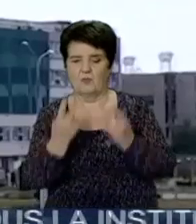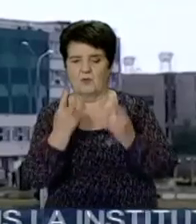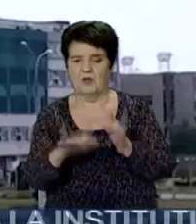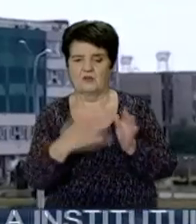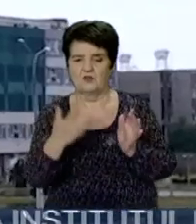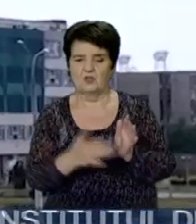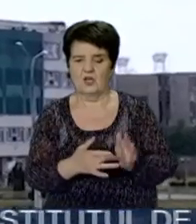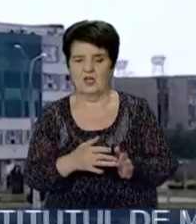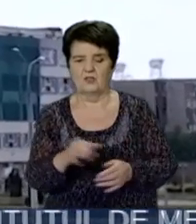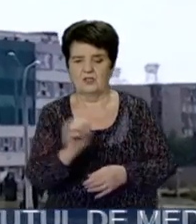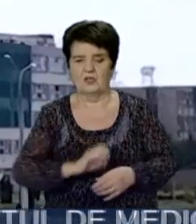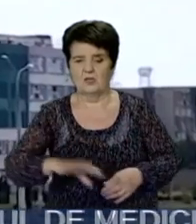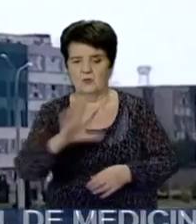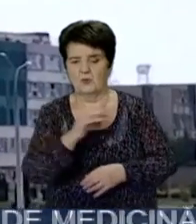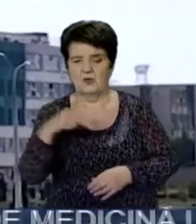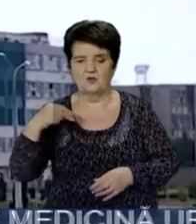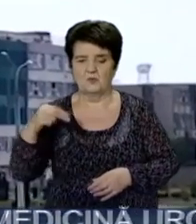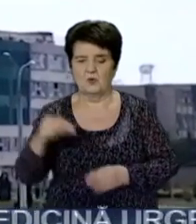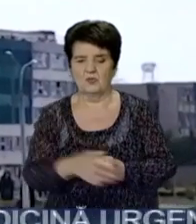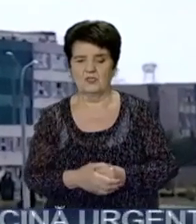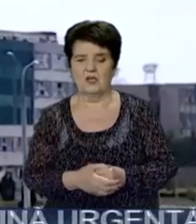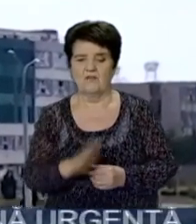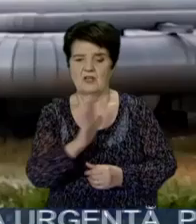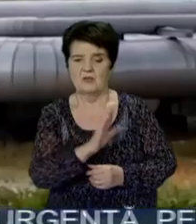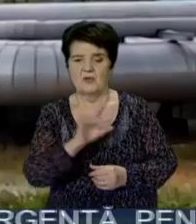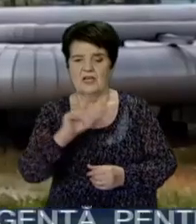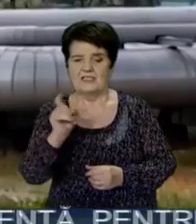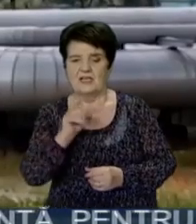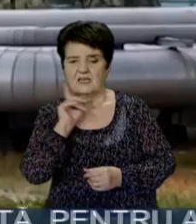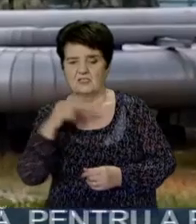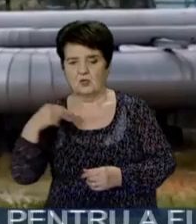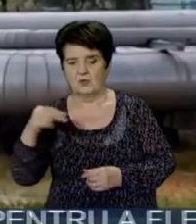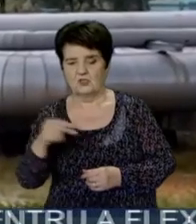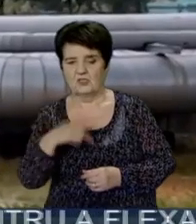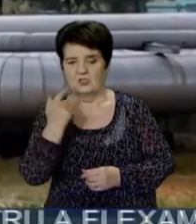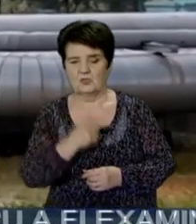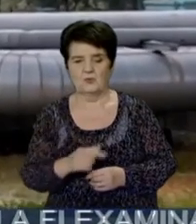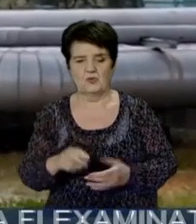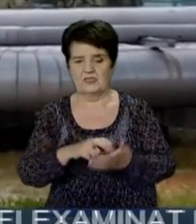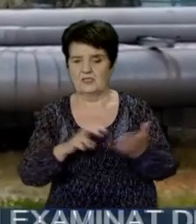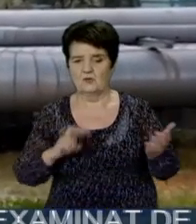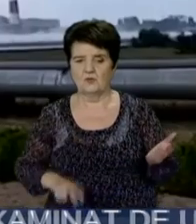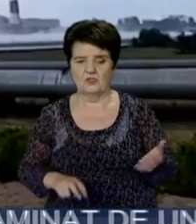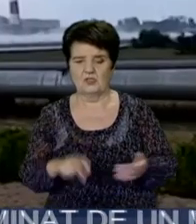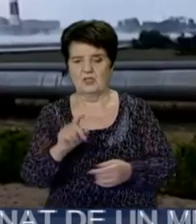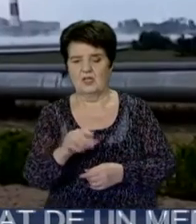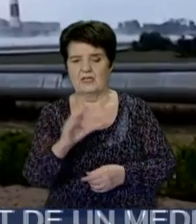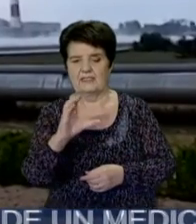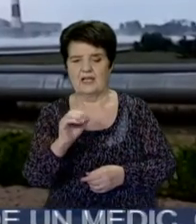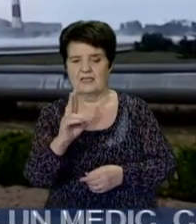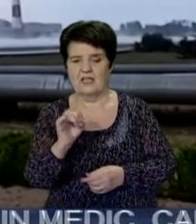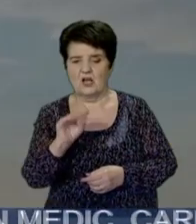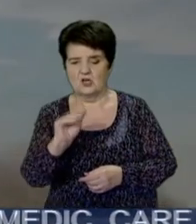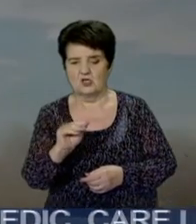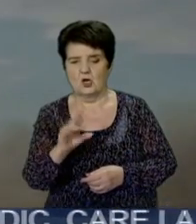centrală nucleară din Europa, Zaporojie. Președintele Volodymyr Zelenski a îndemnat țările lumii să nu cedeze în fața șantajului nuclear și să